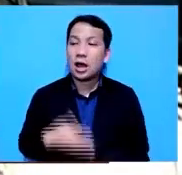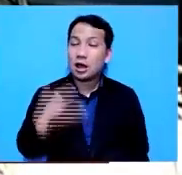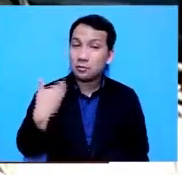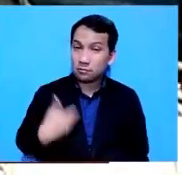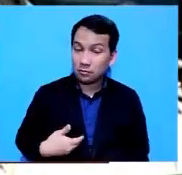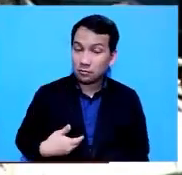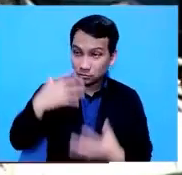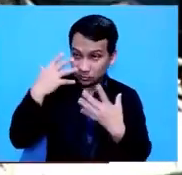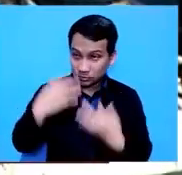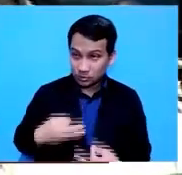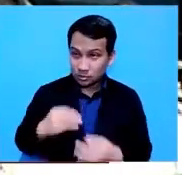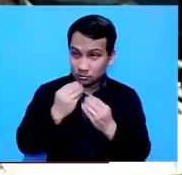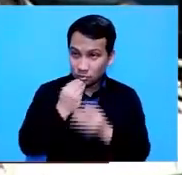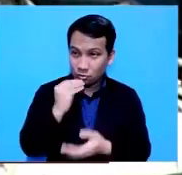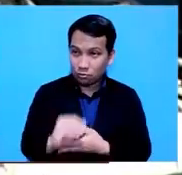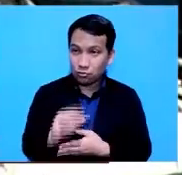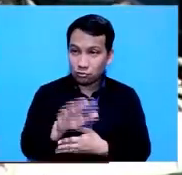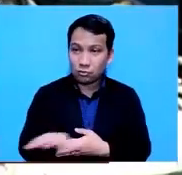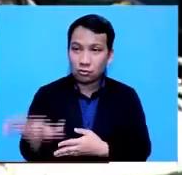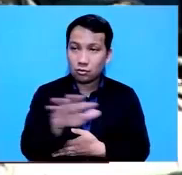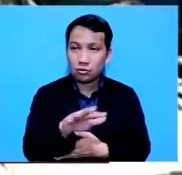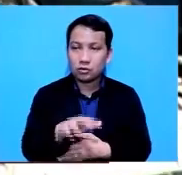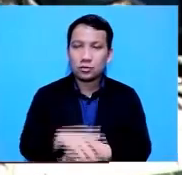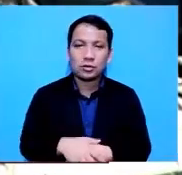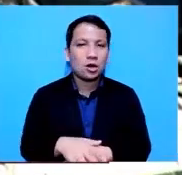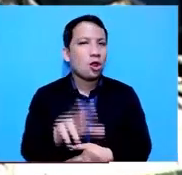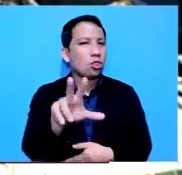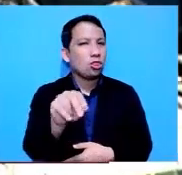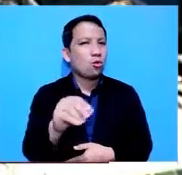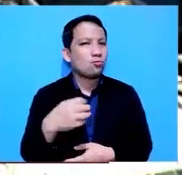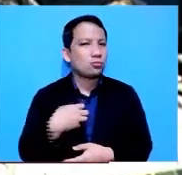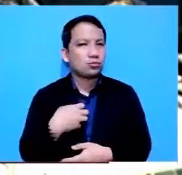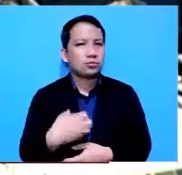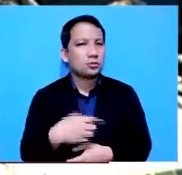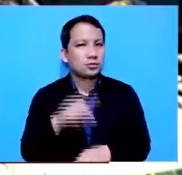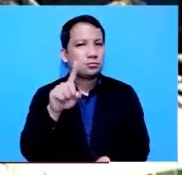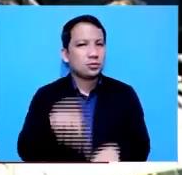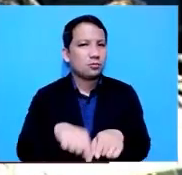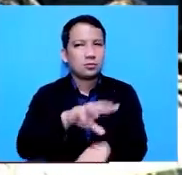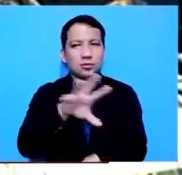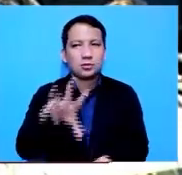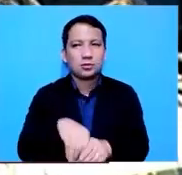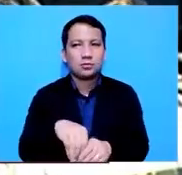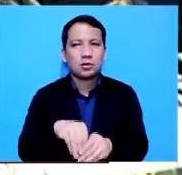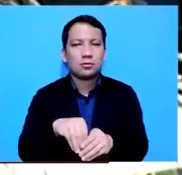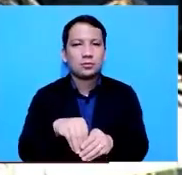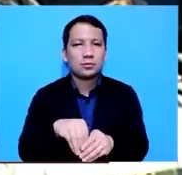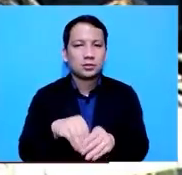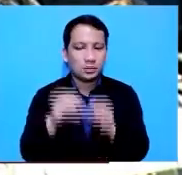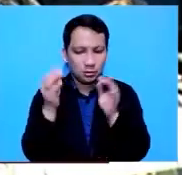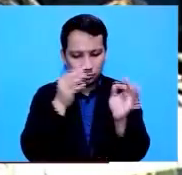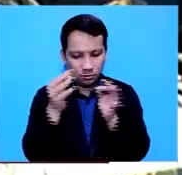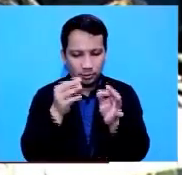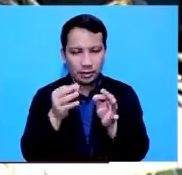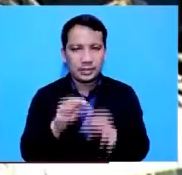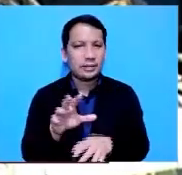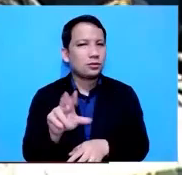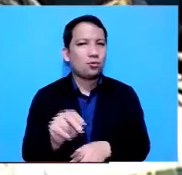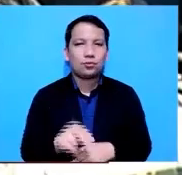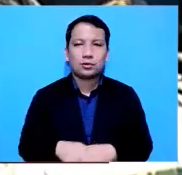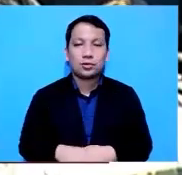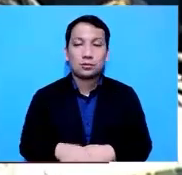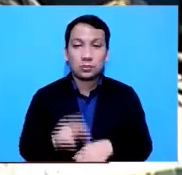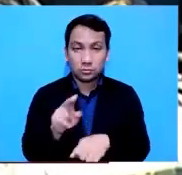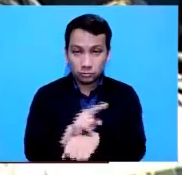clear. No police should be involved in pushing, using,